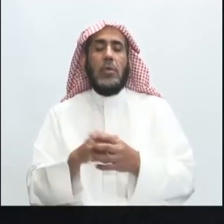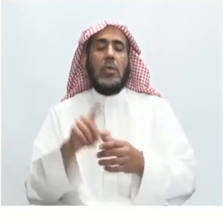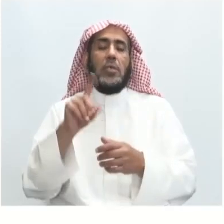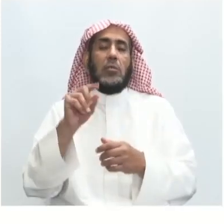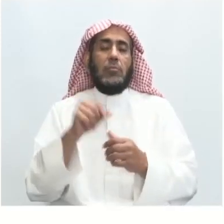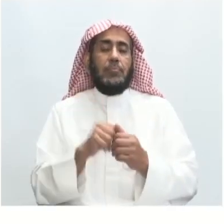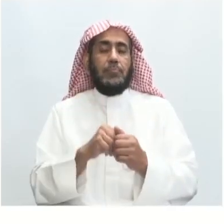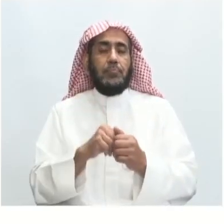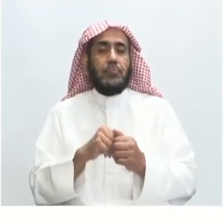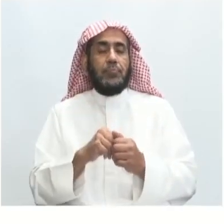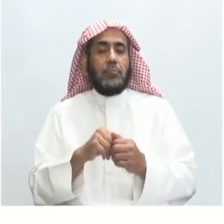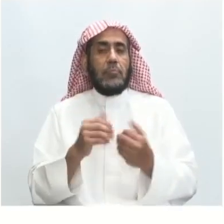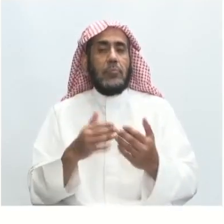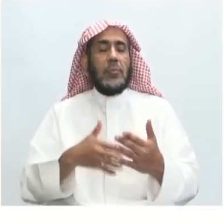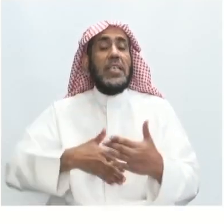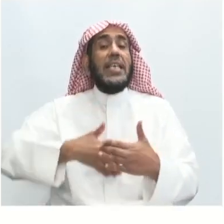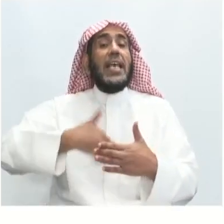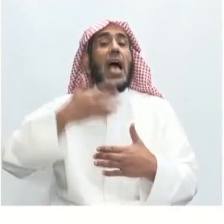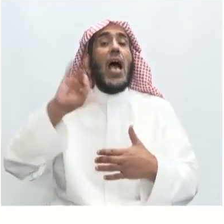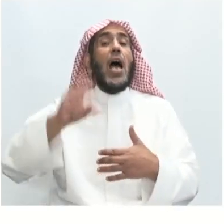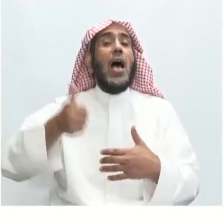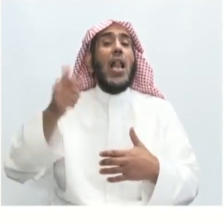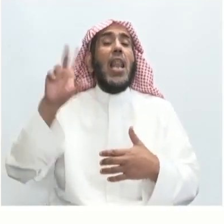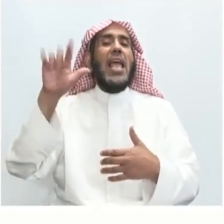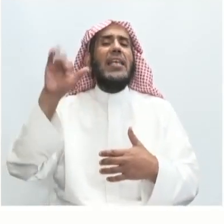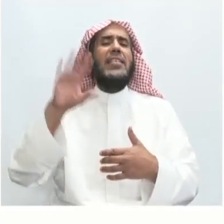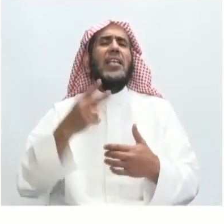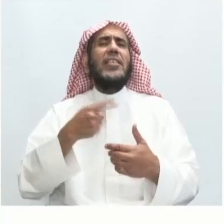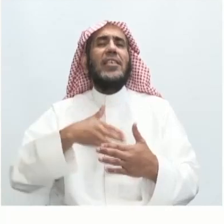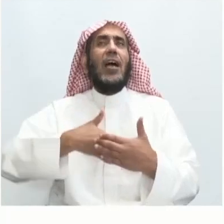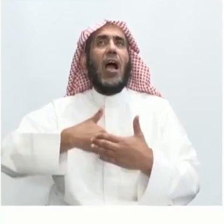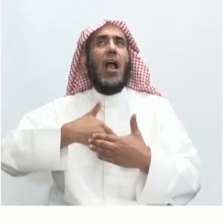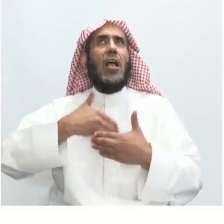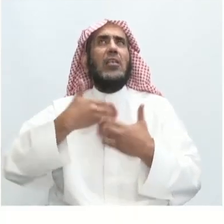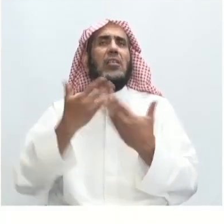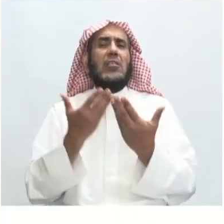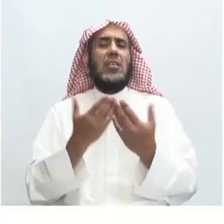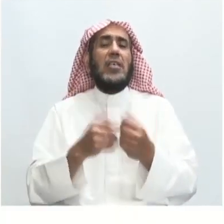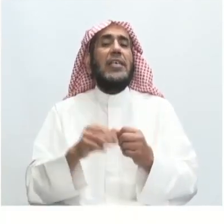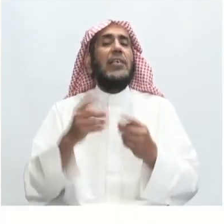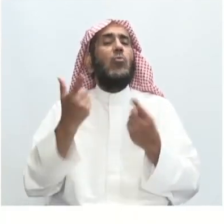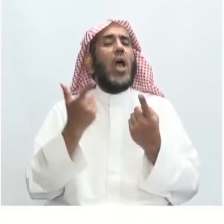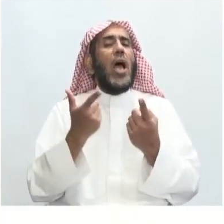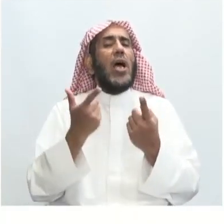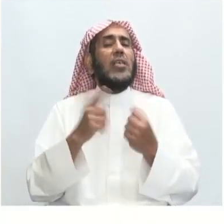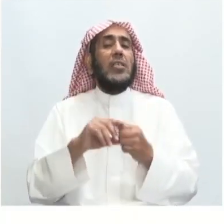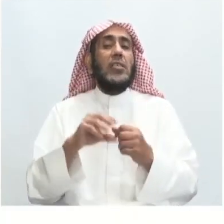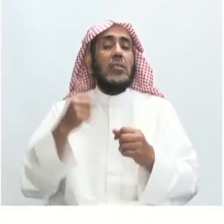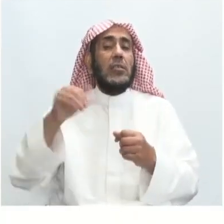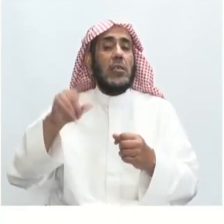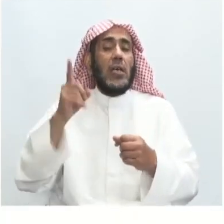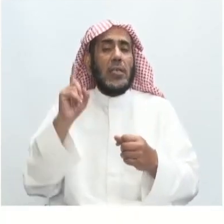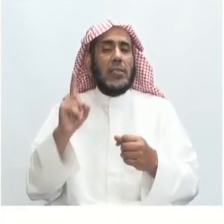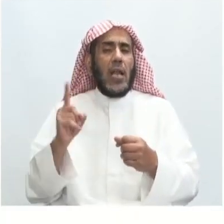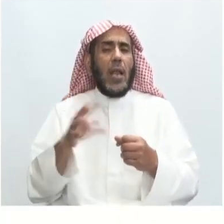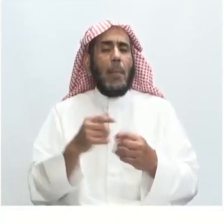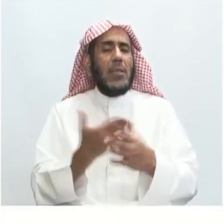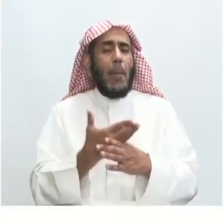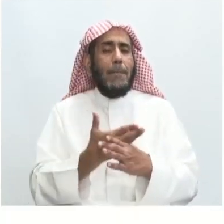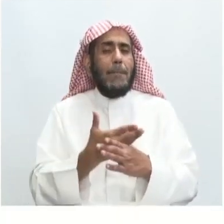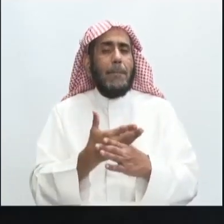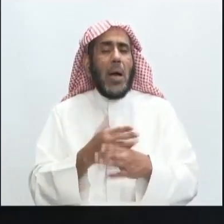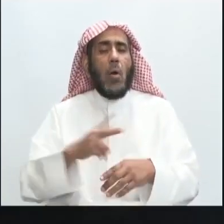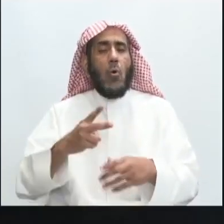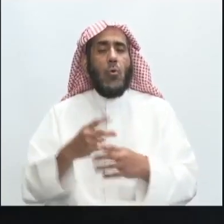احسنتم هنا يا ليتني لاحظ يا ليتني هنا انشاء طلبي انشاء طلبي يا ليتني